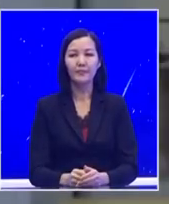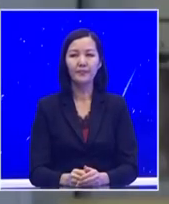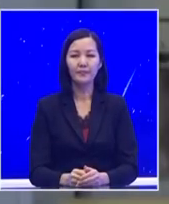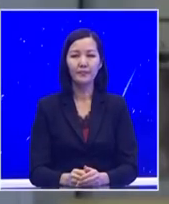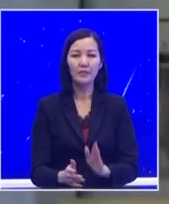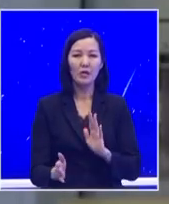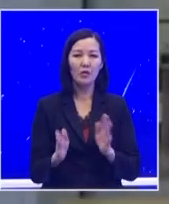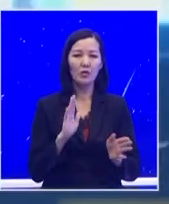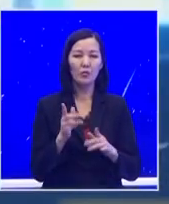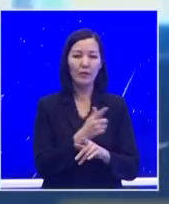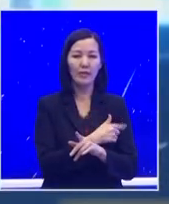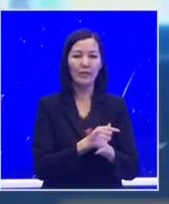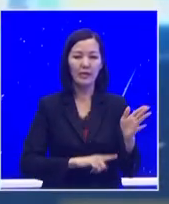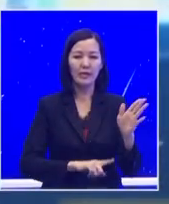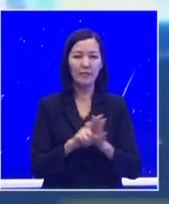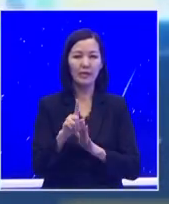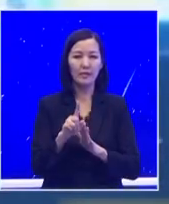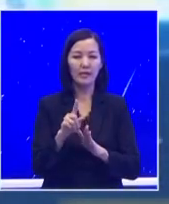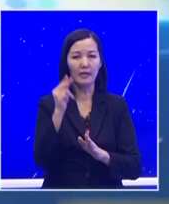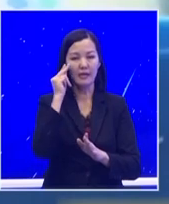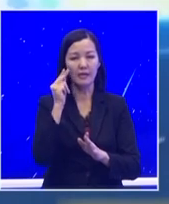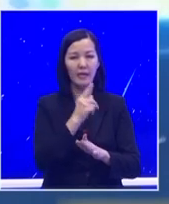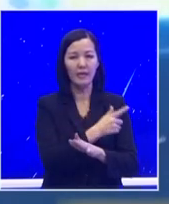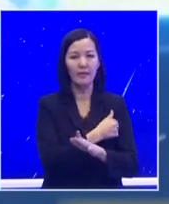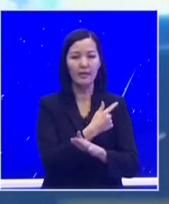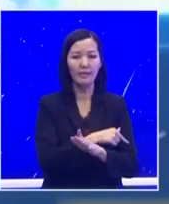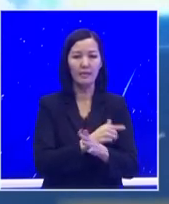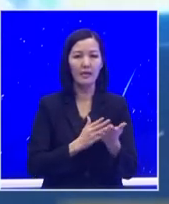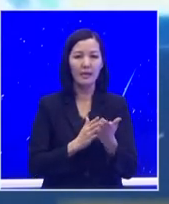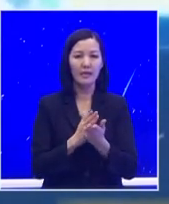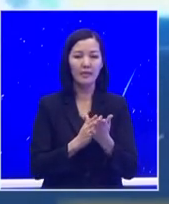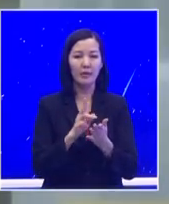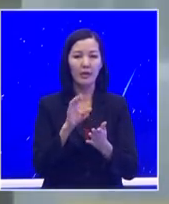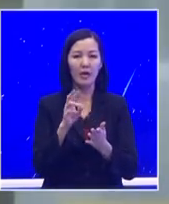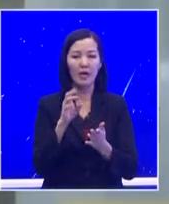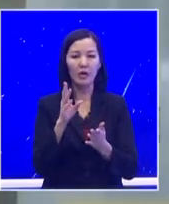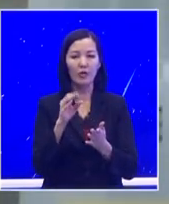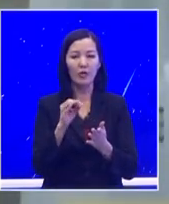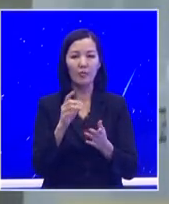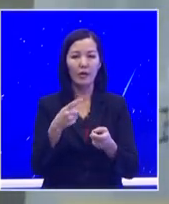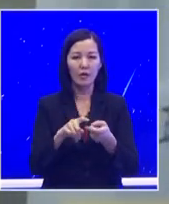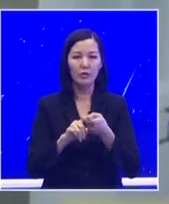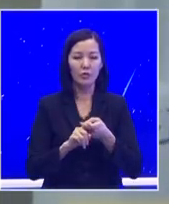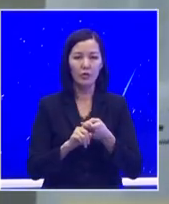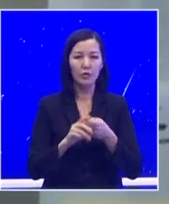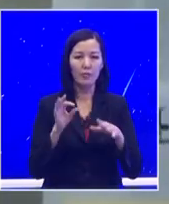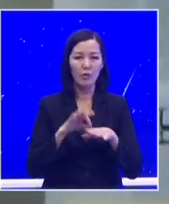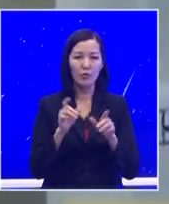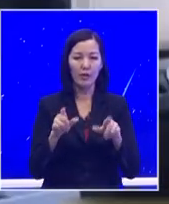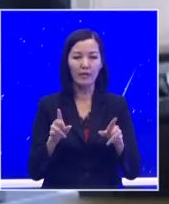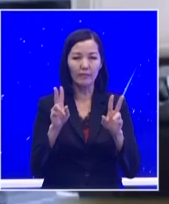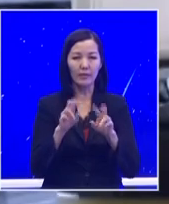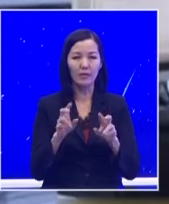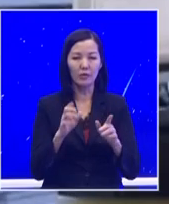Робот дәрігерлер іске кірісет. Қытайда медицина қызметкерлерінің орнына коронавирус жұқтыру қаупі бар науқастарды тексеретін робот